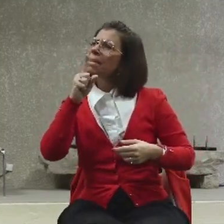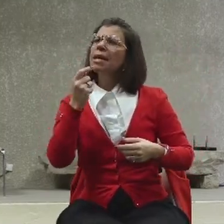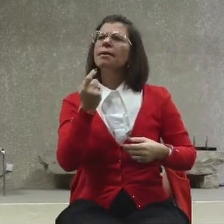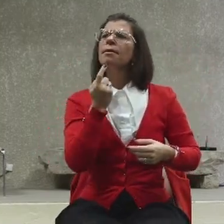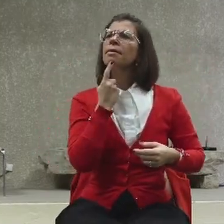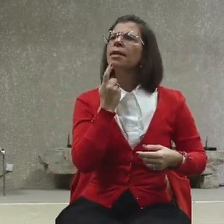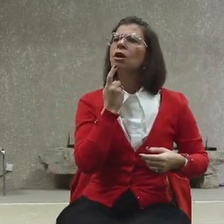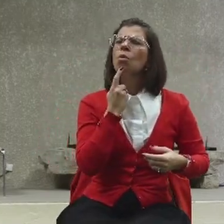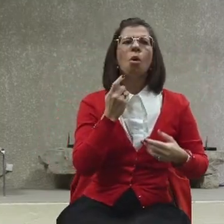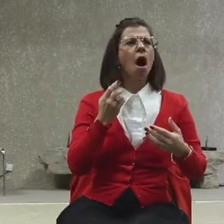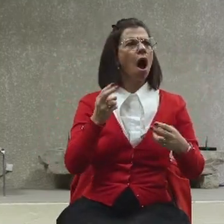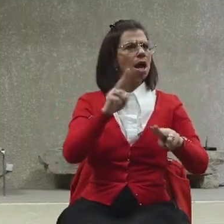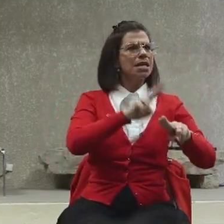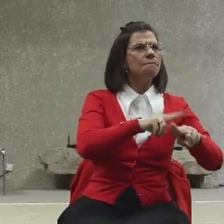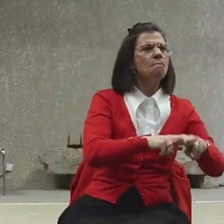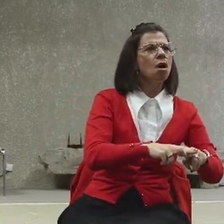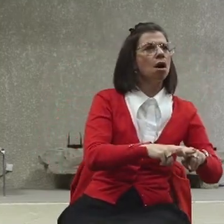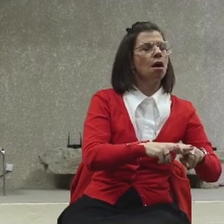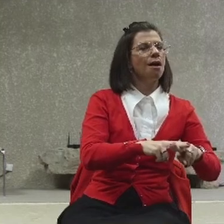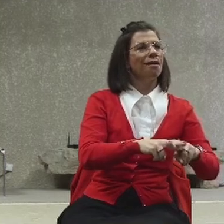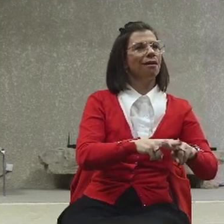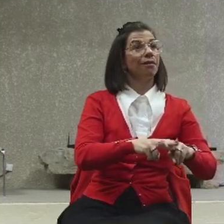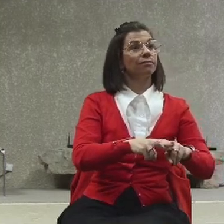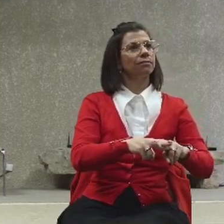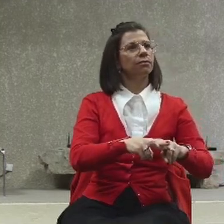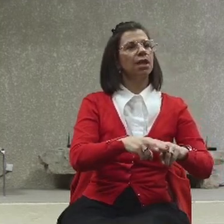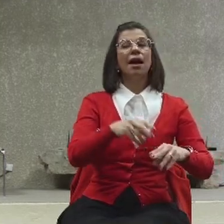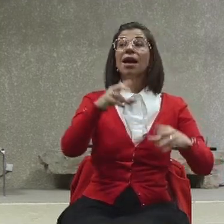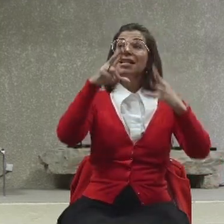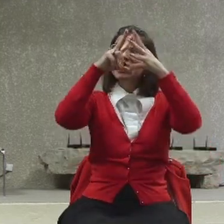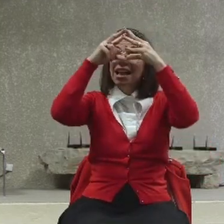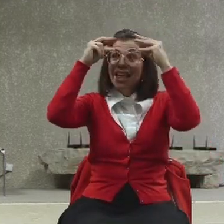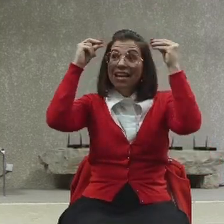esprit. Et Dieu nous crée esprit avant tout.